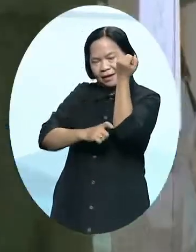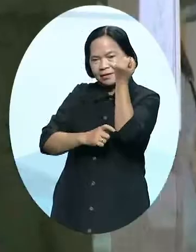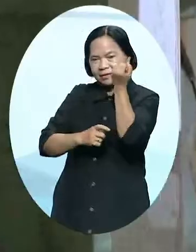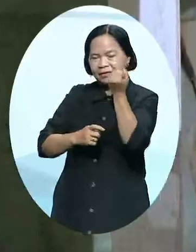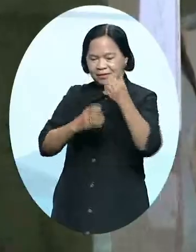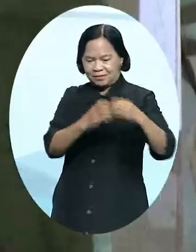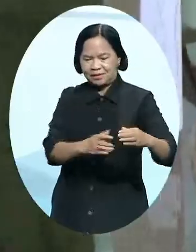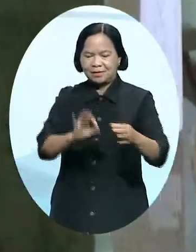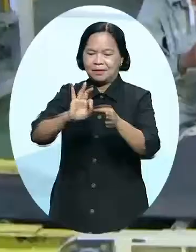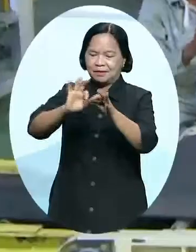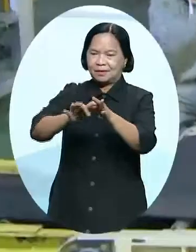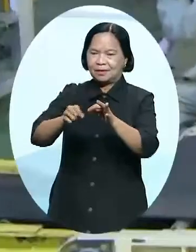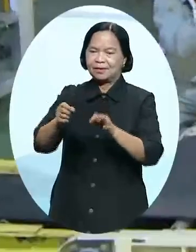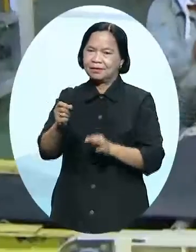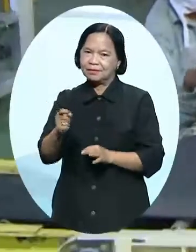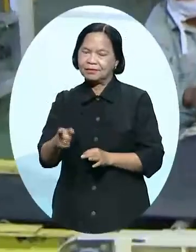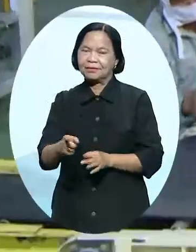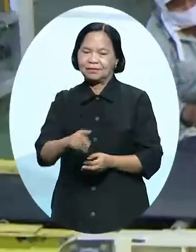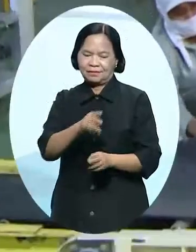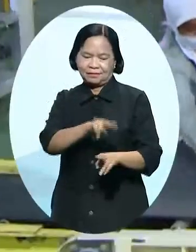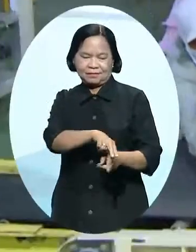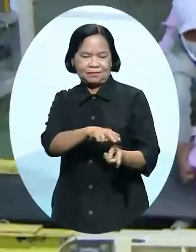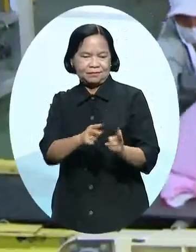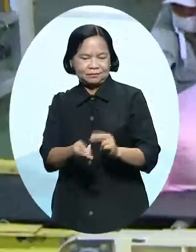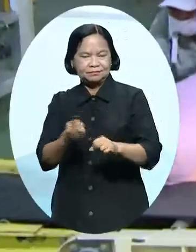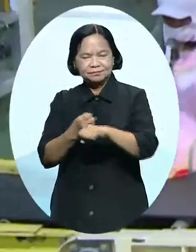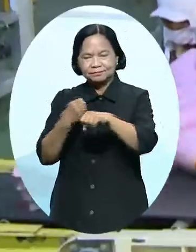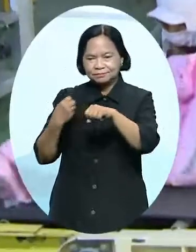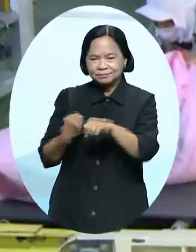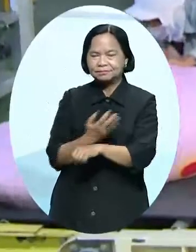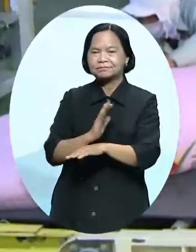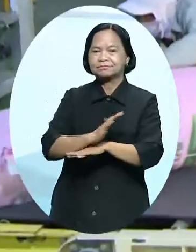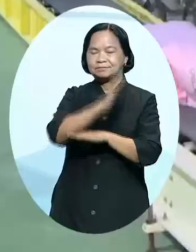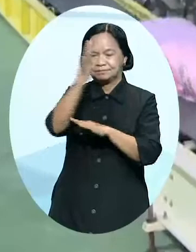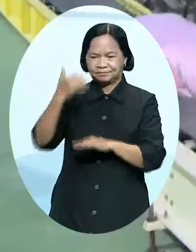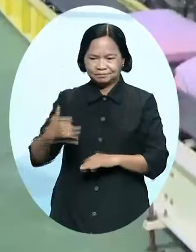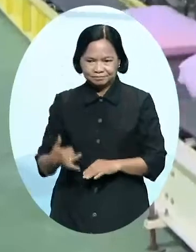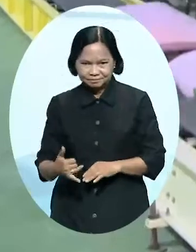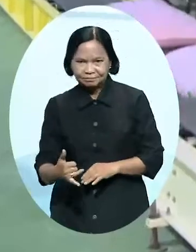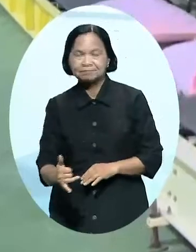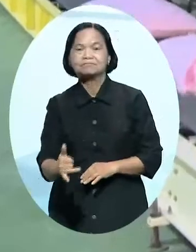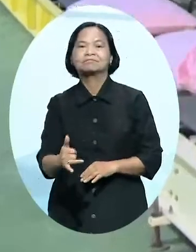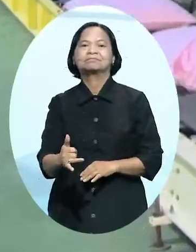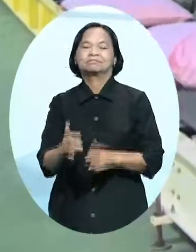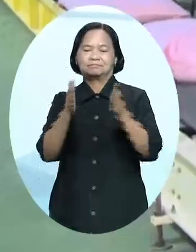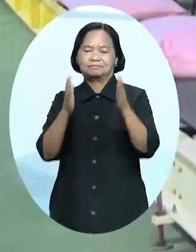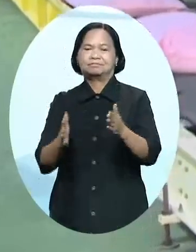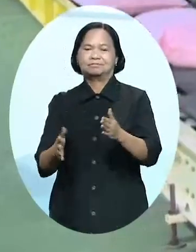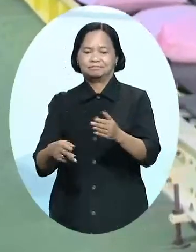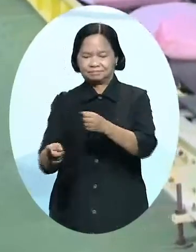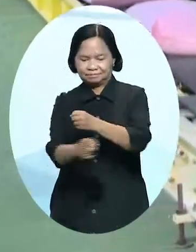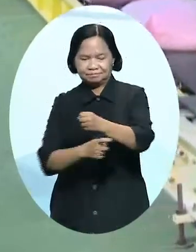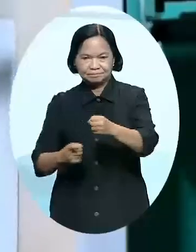tôm, sản phẩm gỗ và nhóm đầu vào phục vụ sản xuất. Bộ Nông nghiệp và Phát triển Nông thôn nhận định, đây là nỗ lực của ngành nông nghiệp trong thời gian